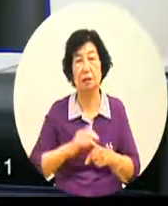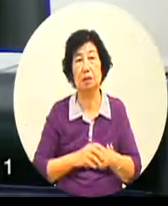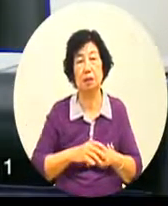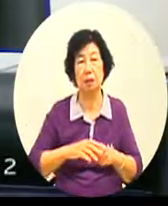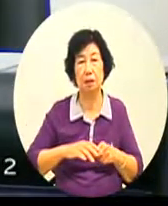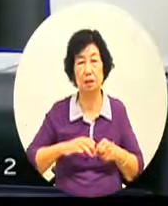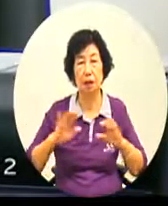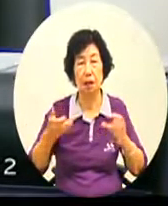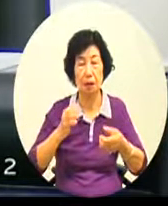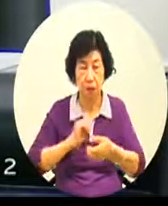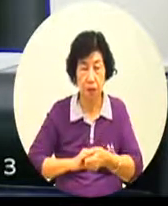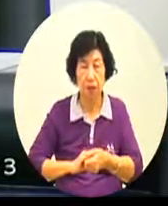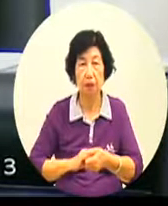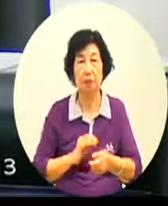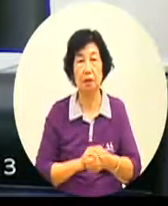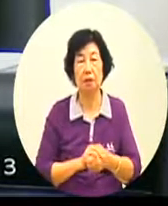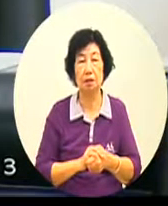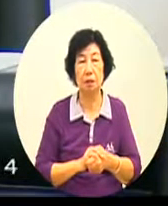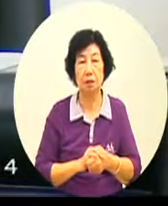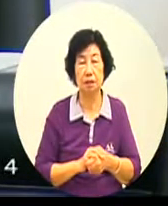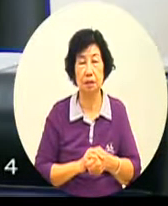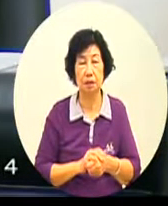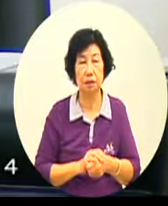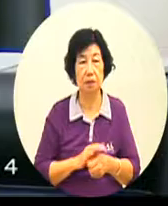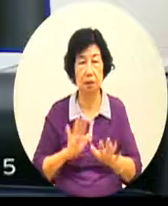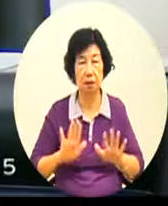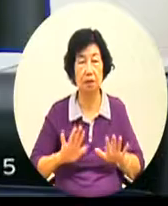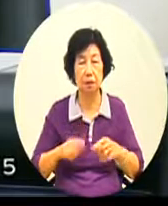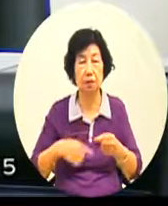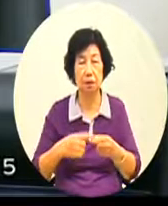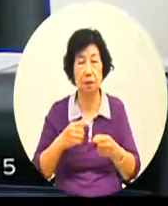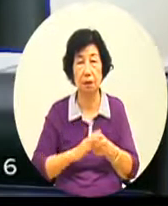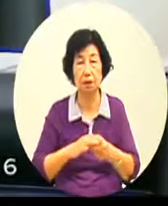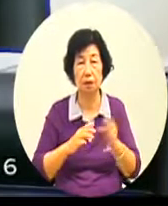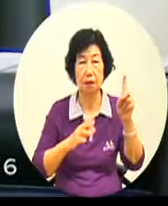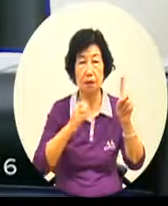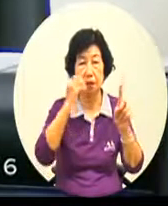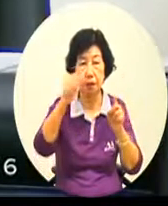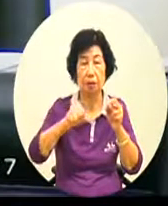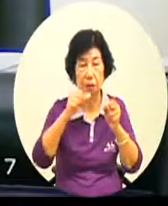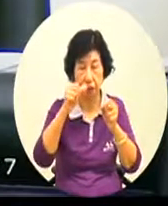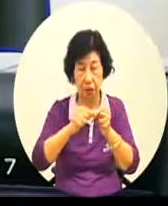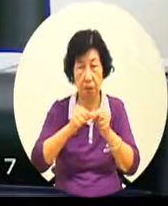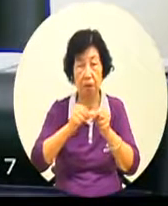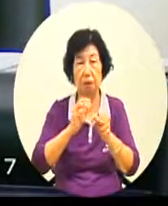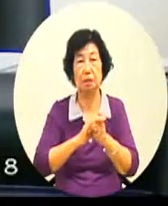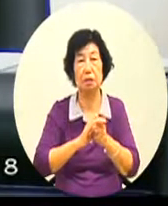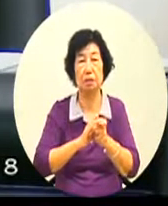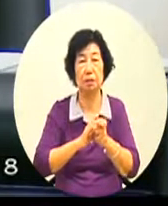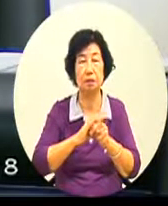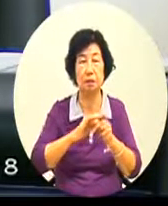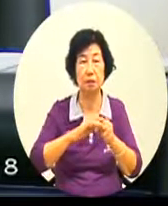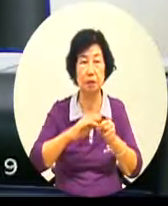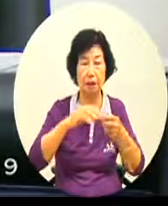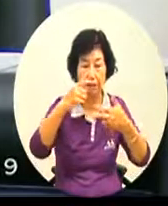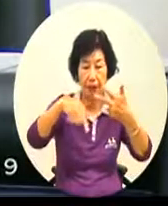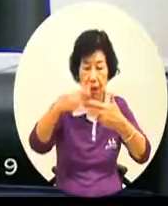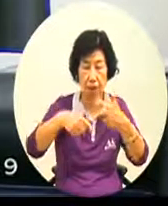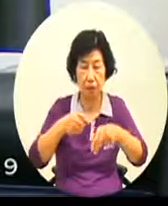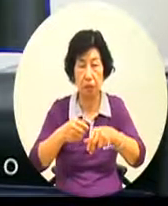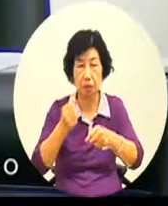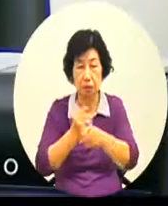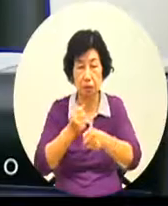以要把原来的7天的国定假日那是今年的105年就开始实施每周40小时嘛那